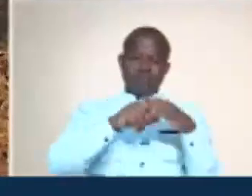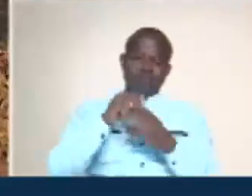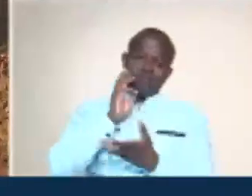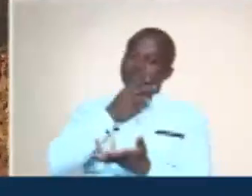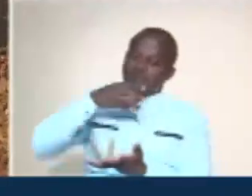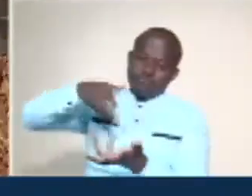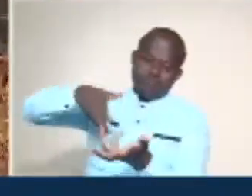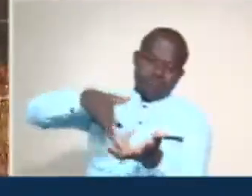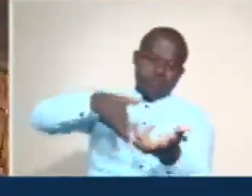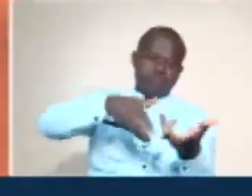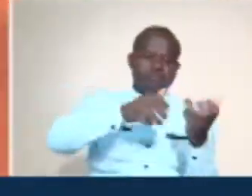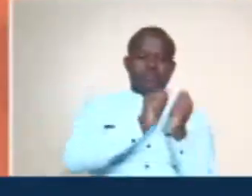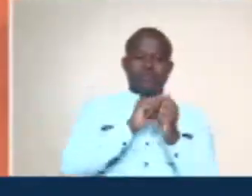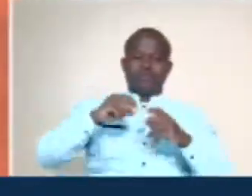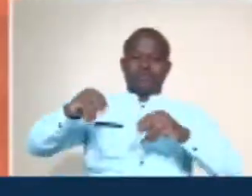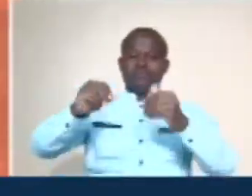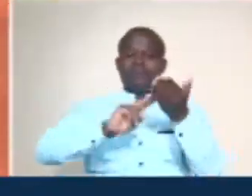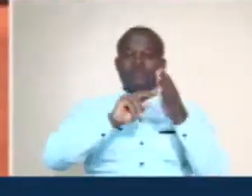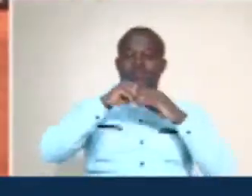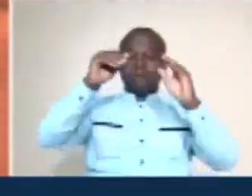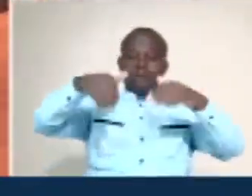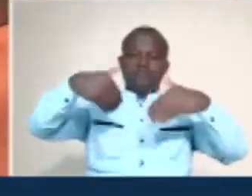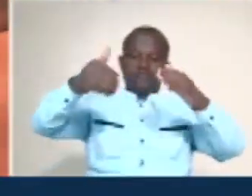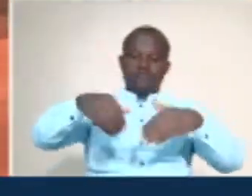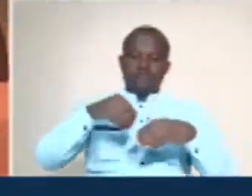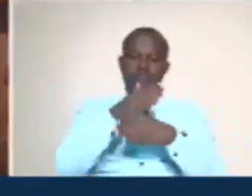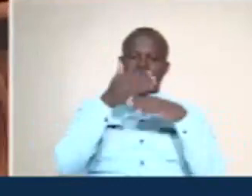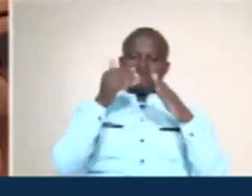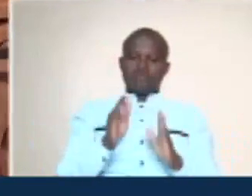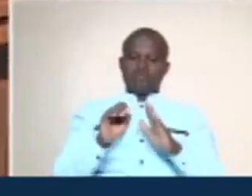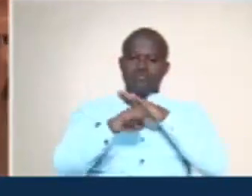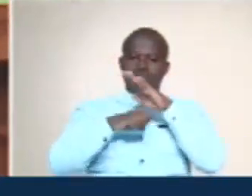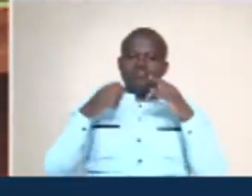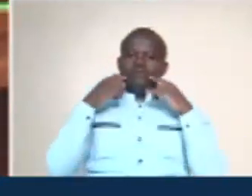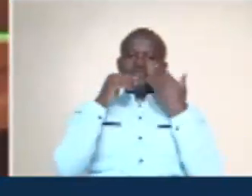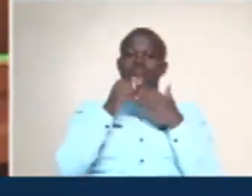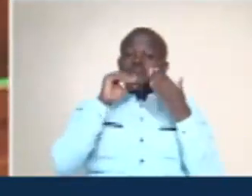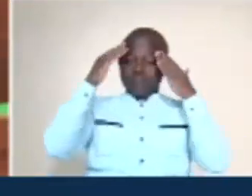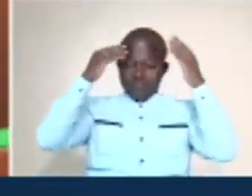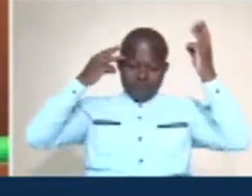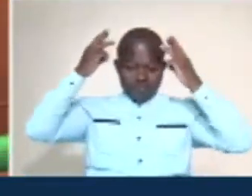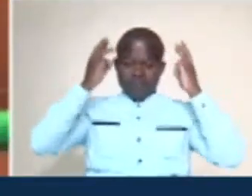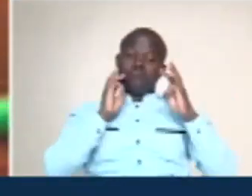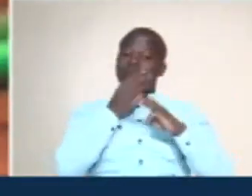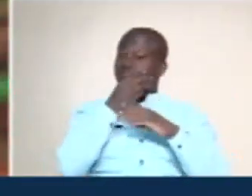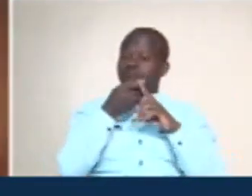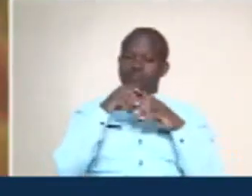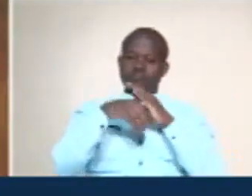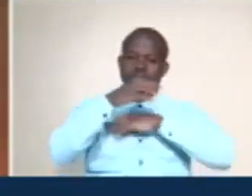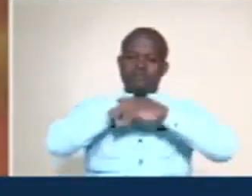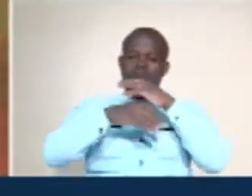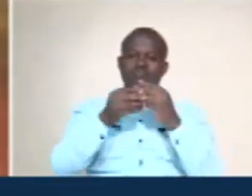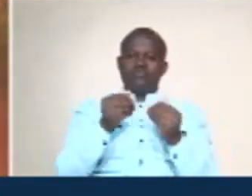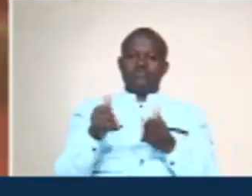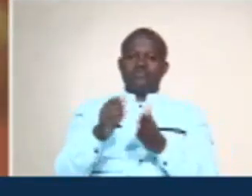kuhira na ifumbire igakoreshwa mu buhinzi ministeri y'ibidukikije isobanura ko nta mpungenge ko y'amazi azava mu ruganda yakwanyiza